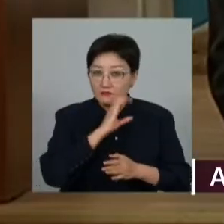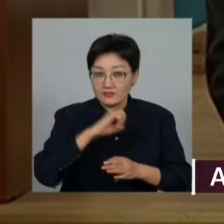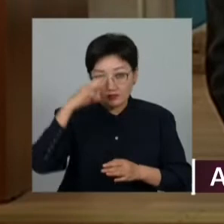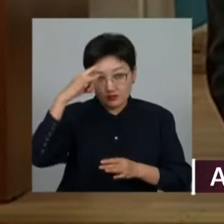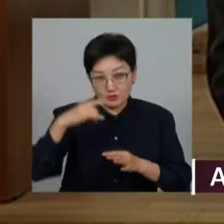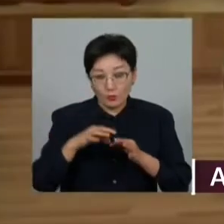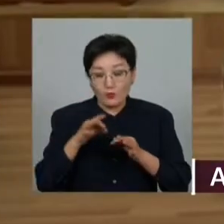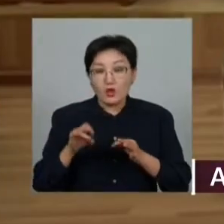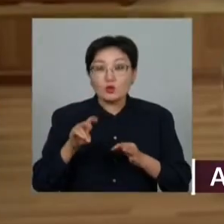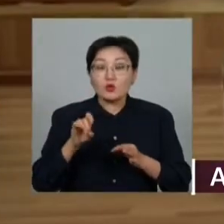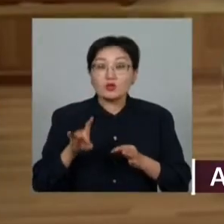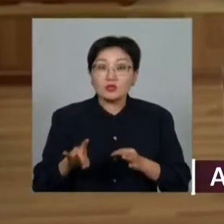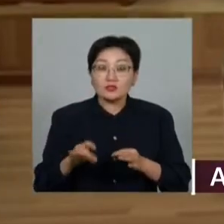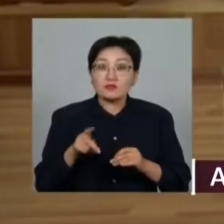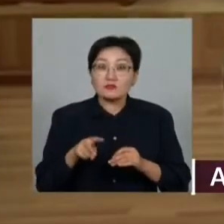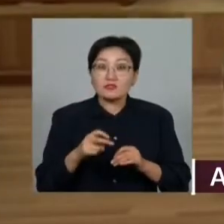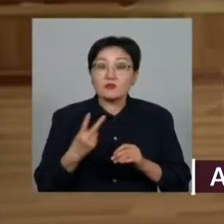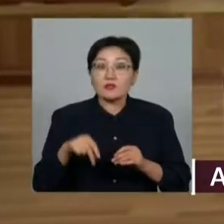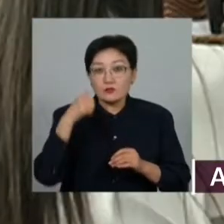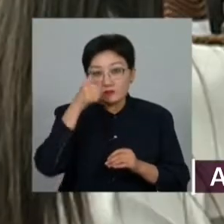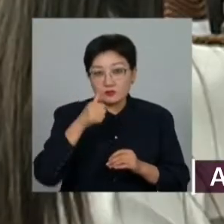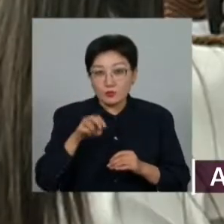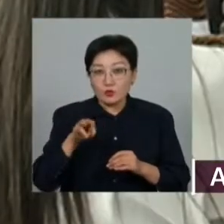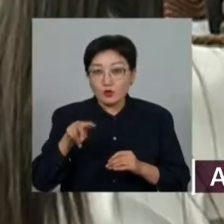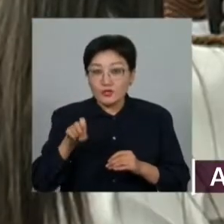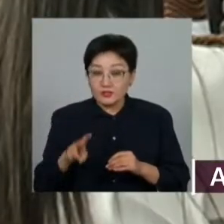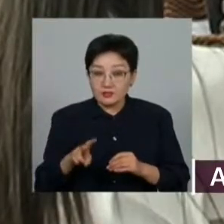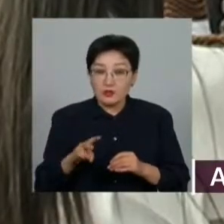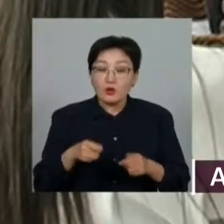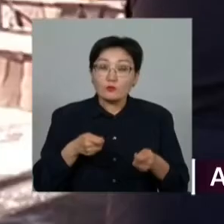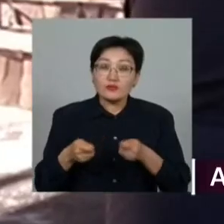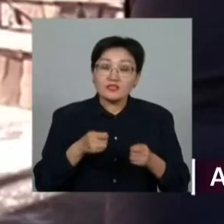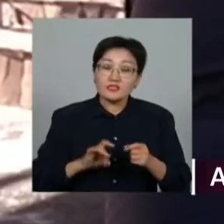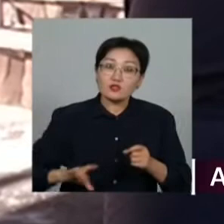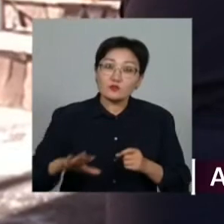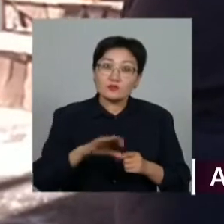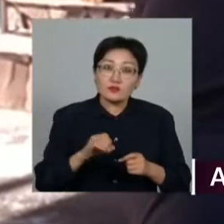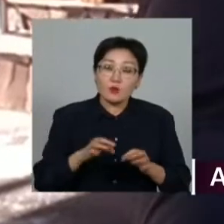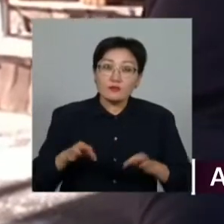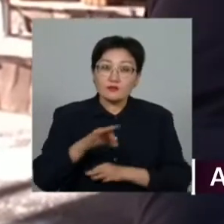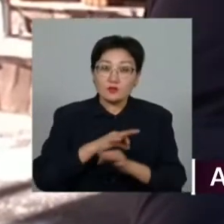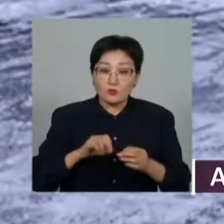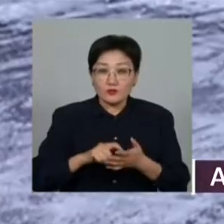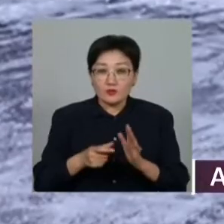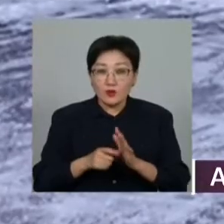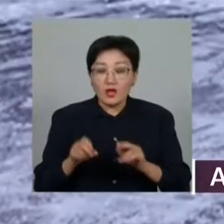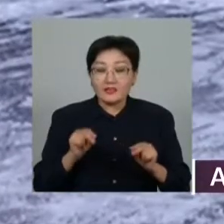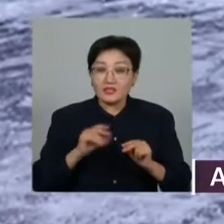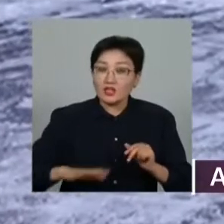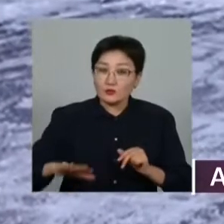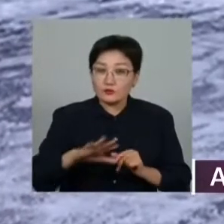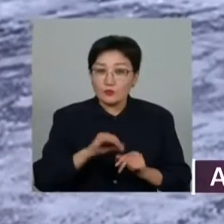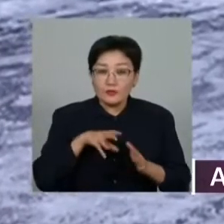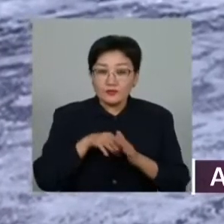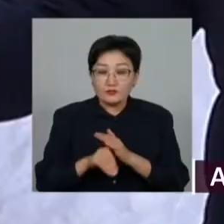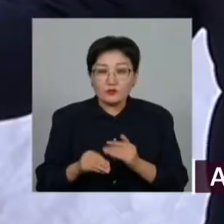нурлан жакин в 2020 году то легендой гулов возглавлял республиканский проектный офис о долгах паланы он